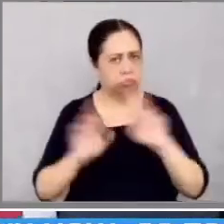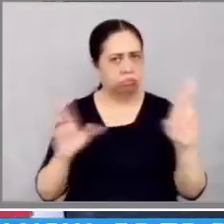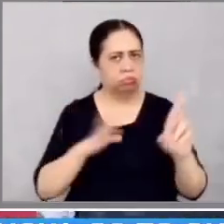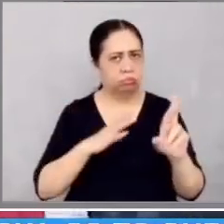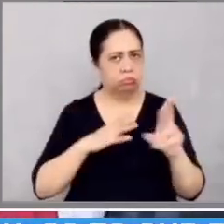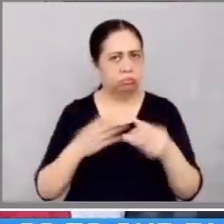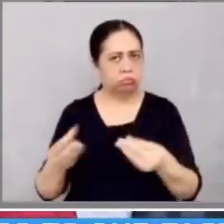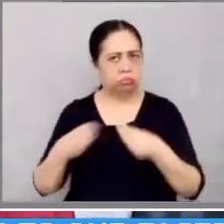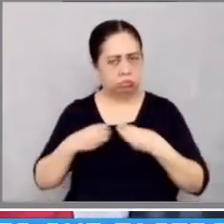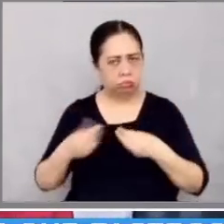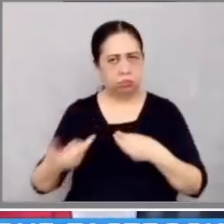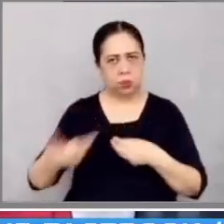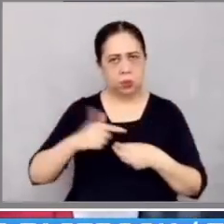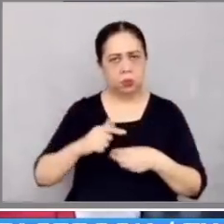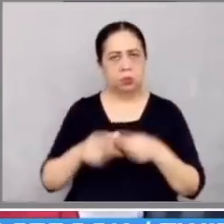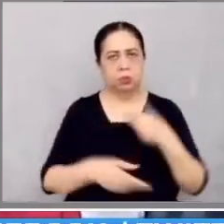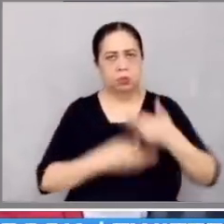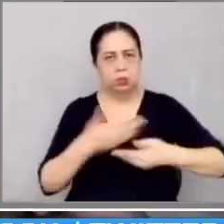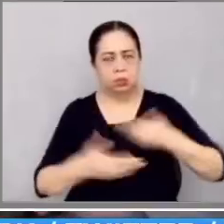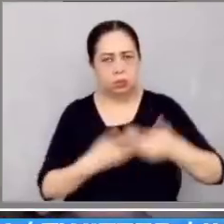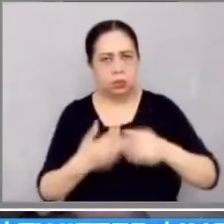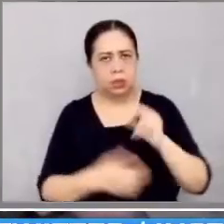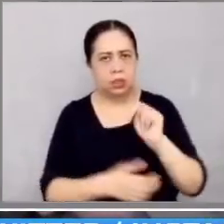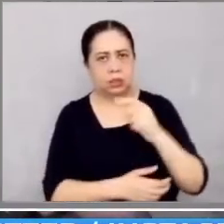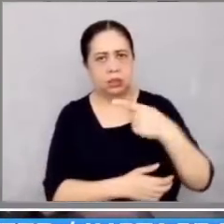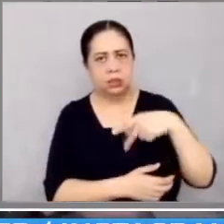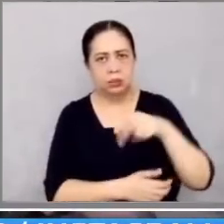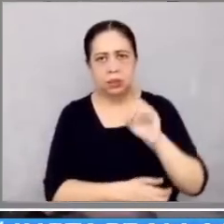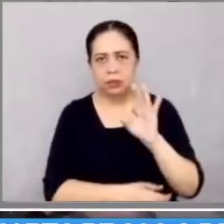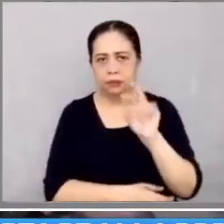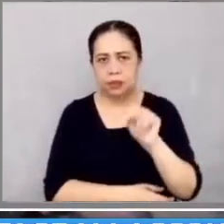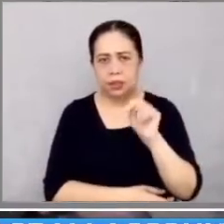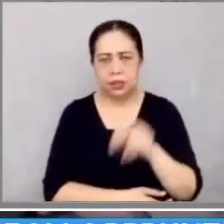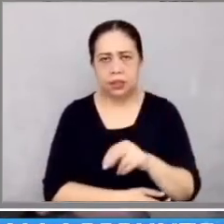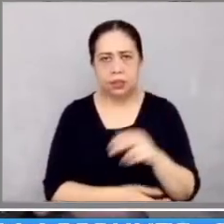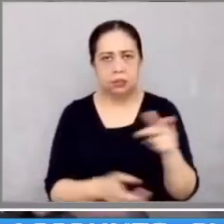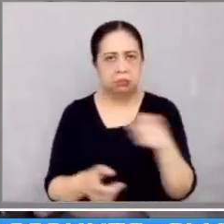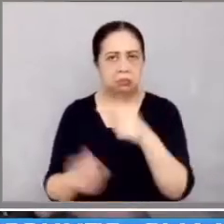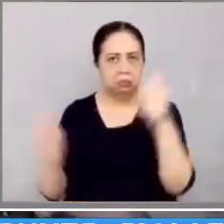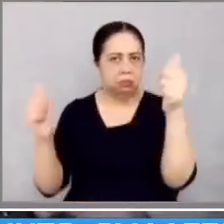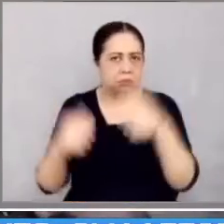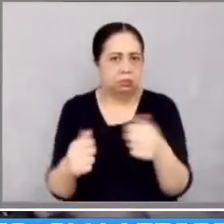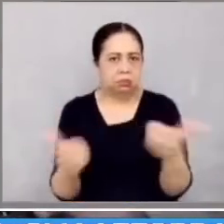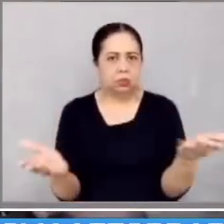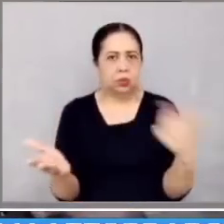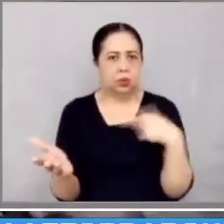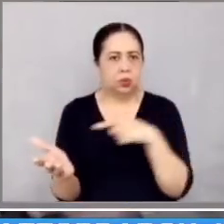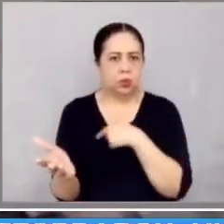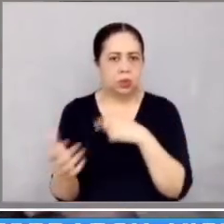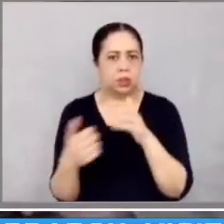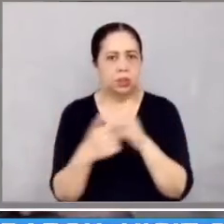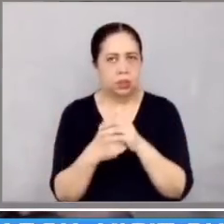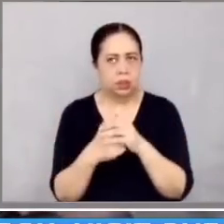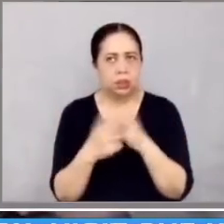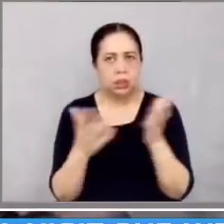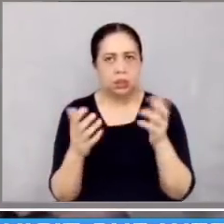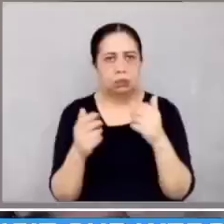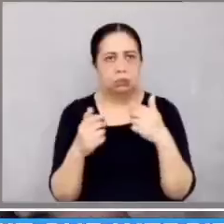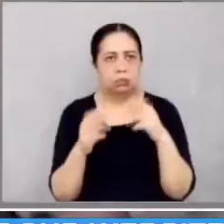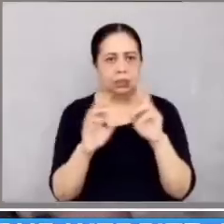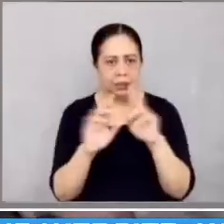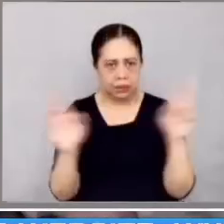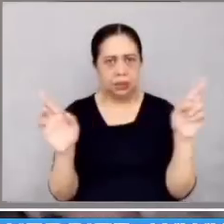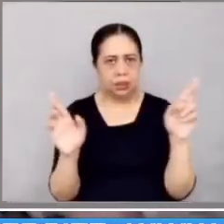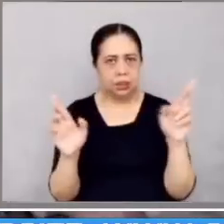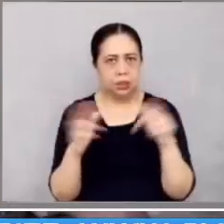ng NGCP kung kakailanganin. It's in the concession agreement that we should be ready to assume